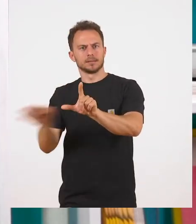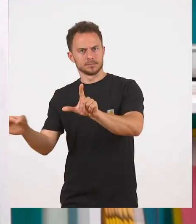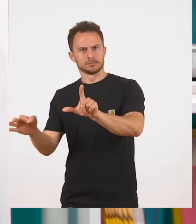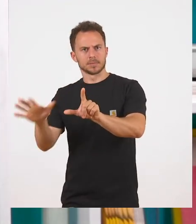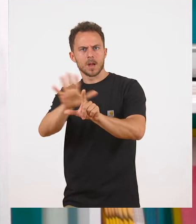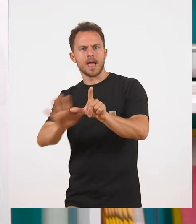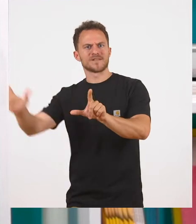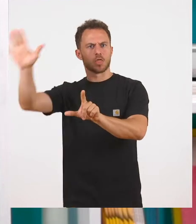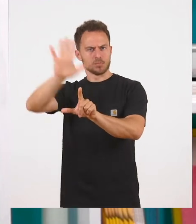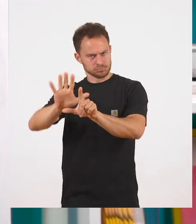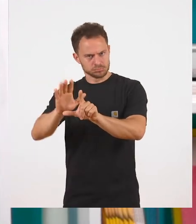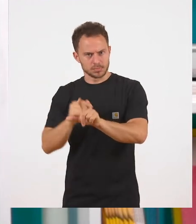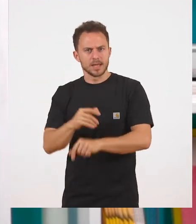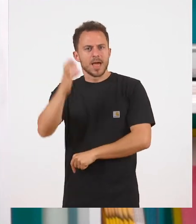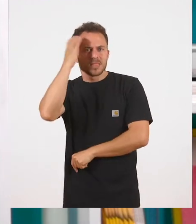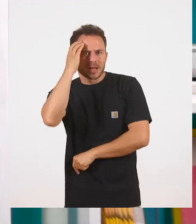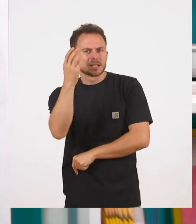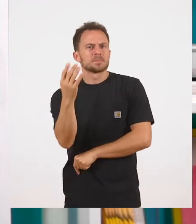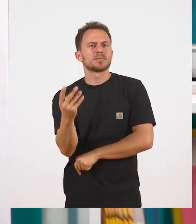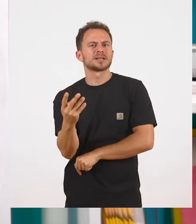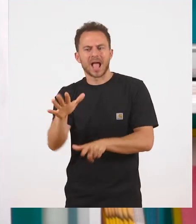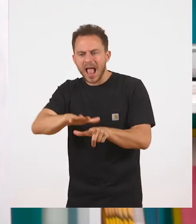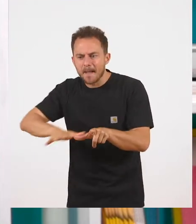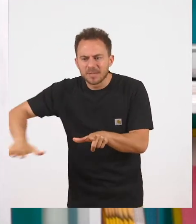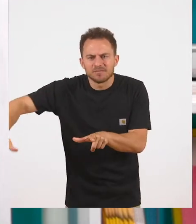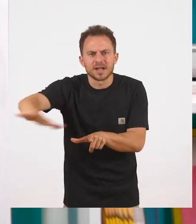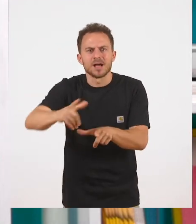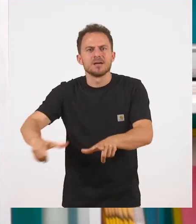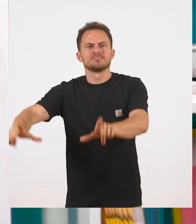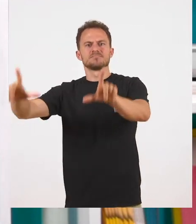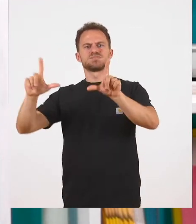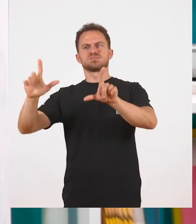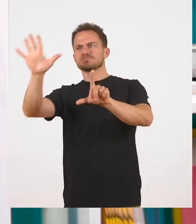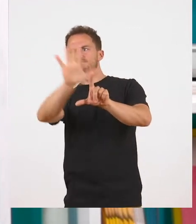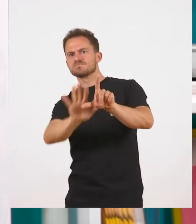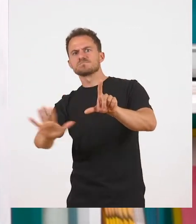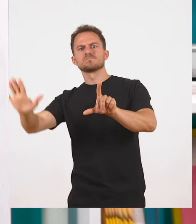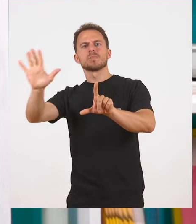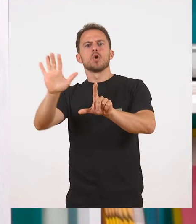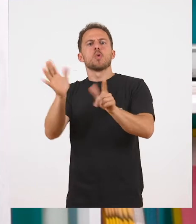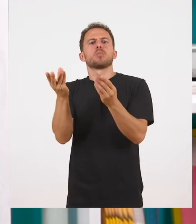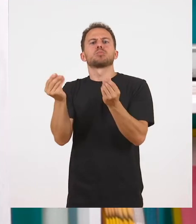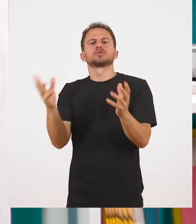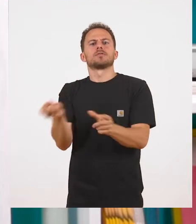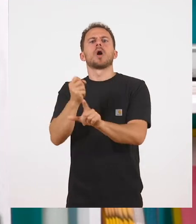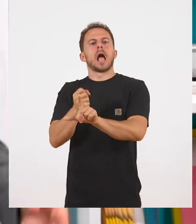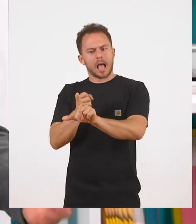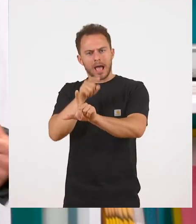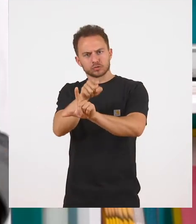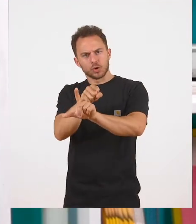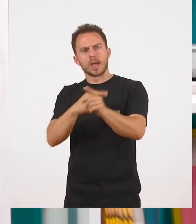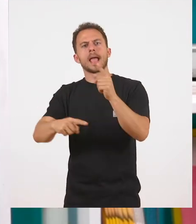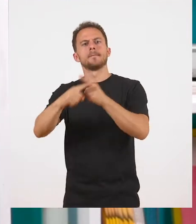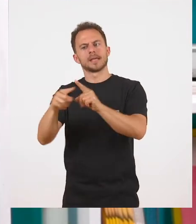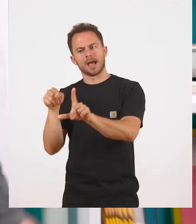μαθηματικά βρίσκουμε την επιφάνεια? Εδώ βλέπω την επιφάνεια της πισίνας. Πώς? Μα προφανώς μήκος επί πλάτος.